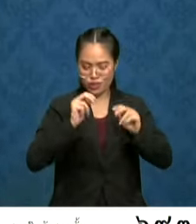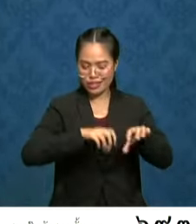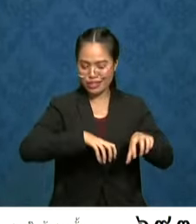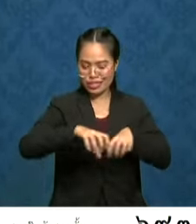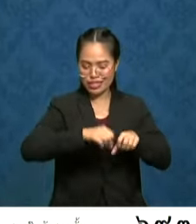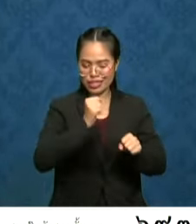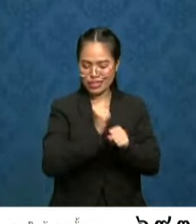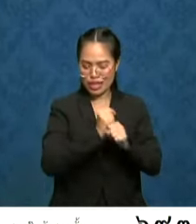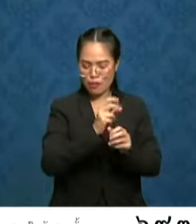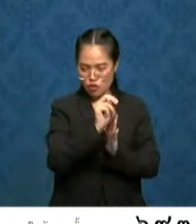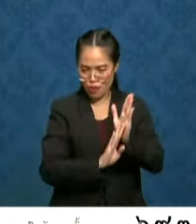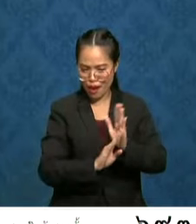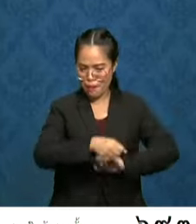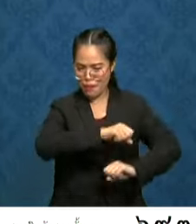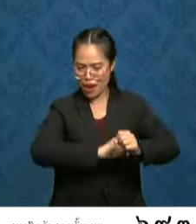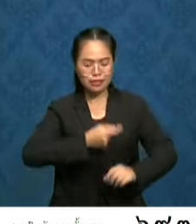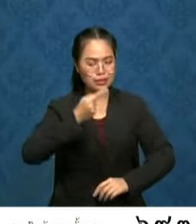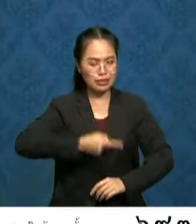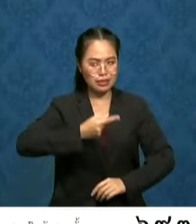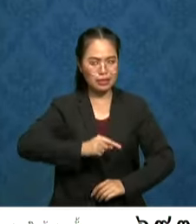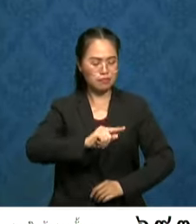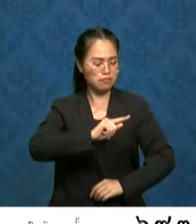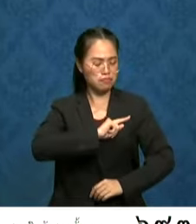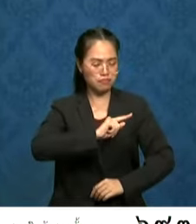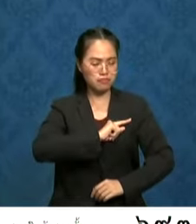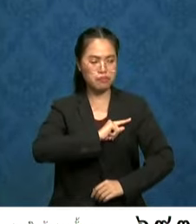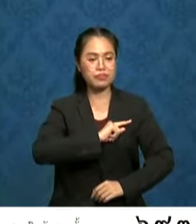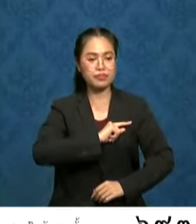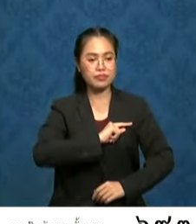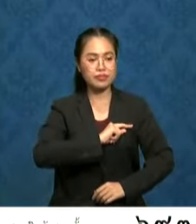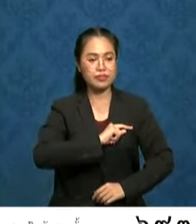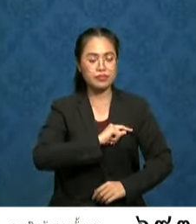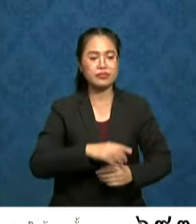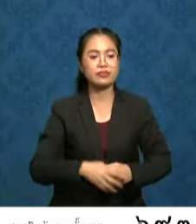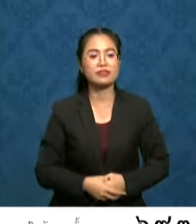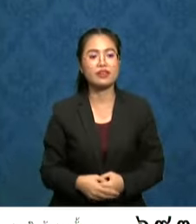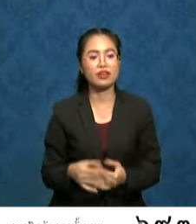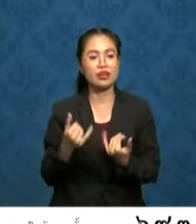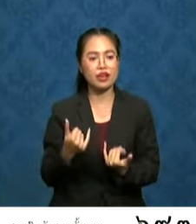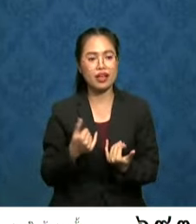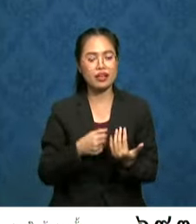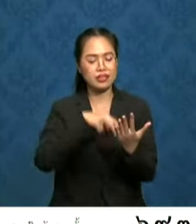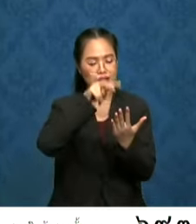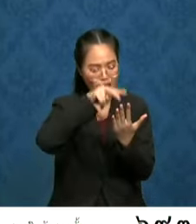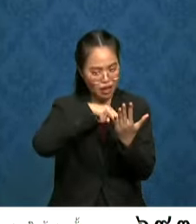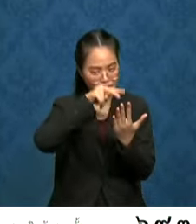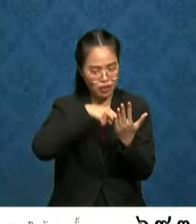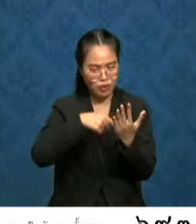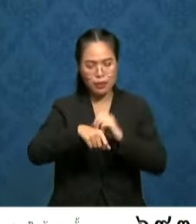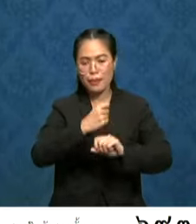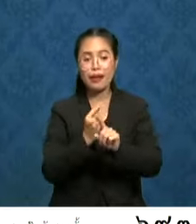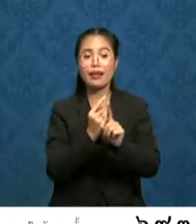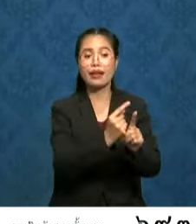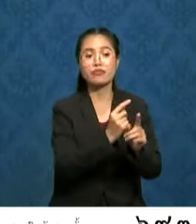เองจริงๆซึ่งยังไม่สายค่ะยังไม่สายนะคะเพราะว่าตอนอ่านมาก็คงจะต้องอ่านไปตามกฎหมายนะ